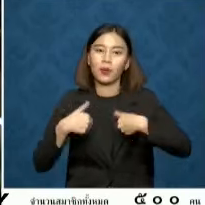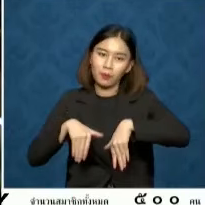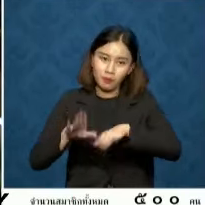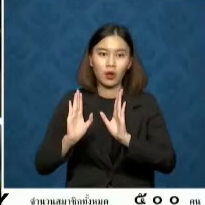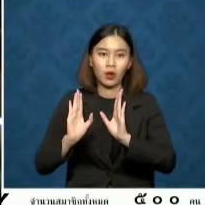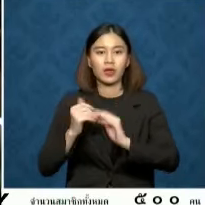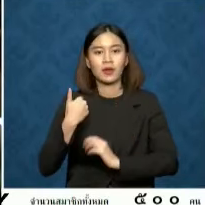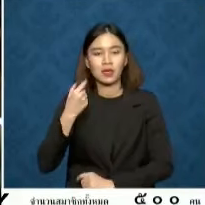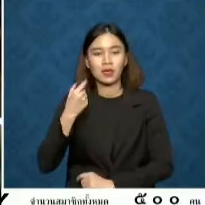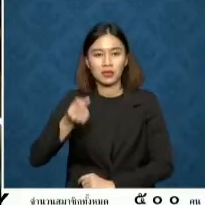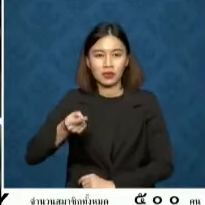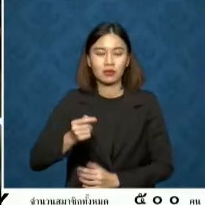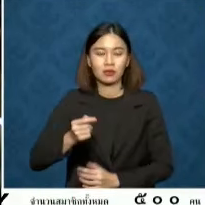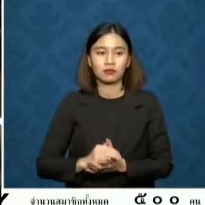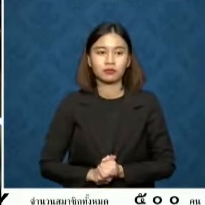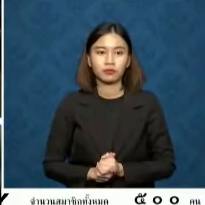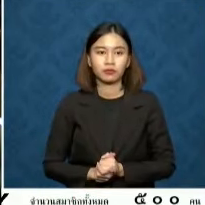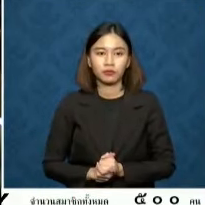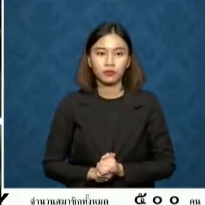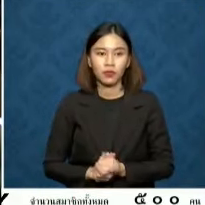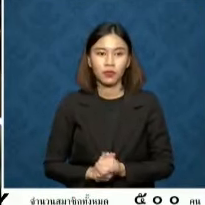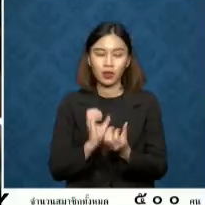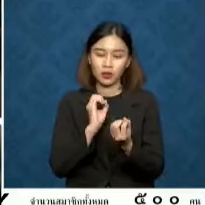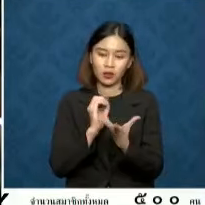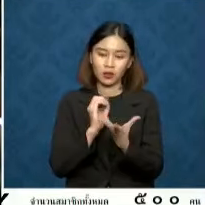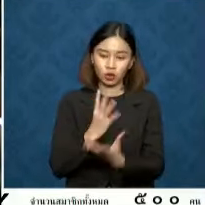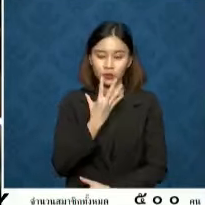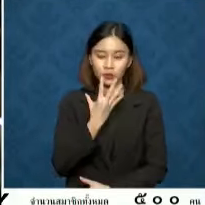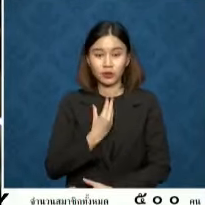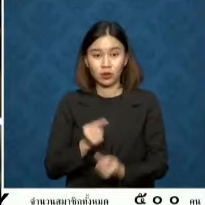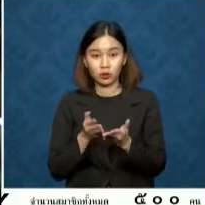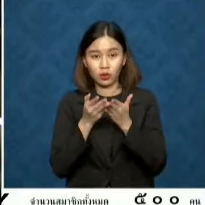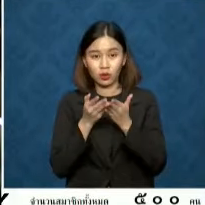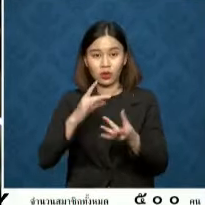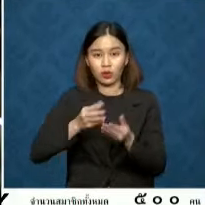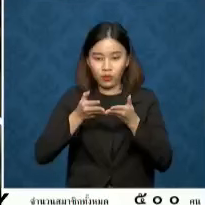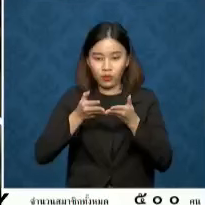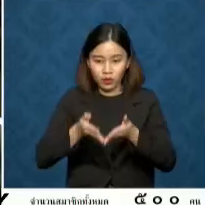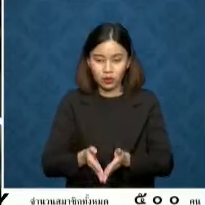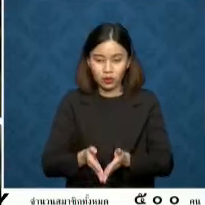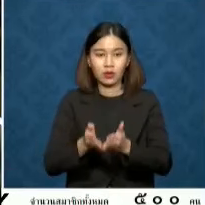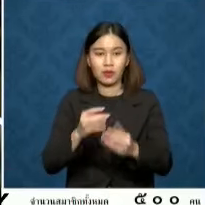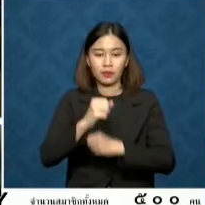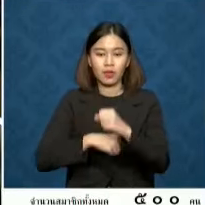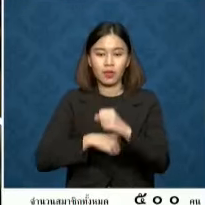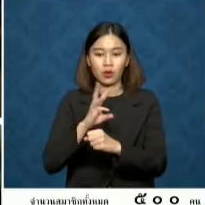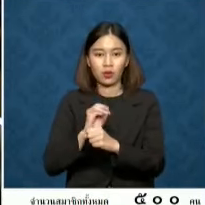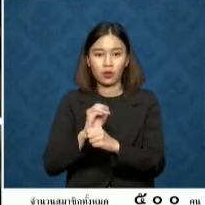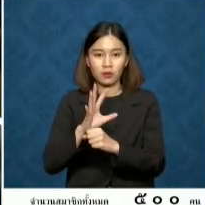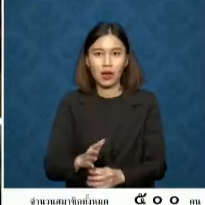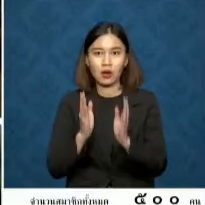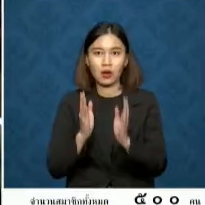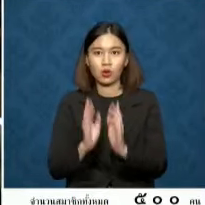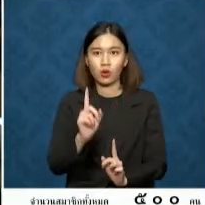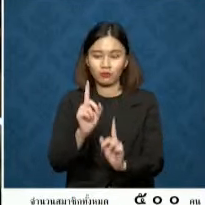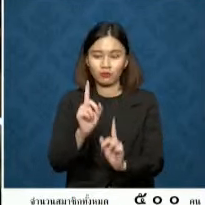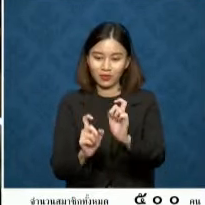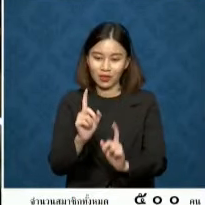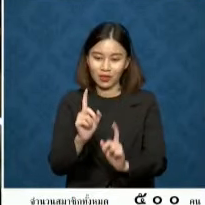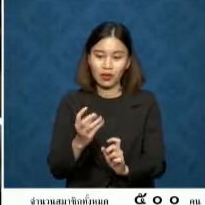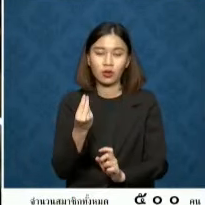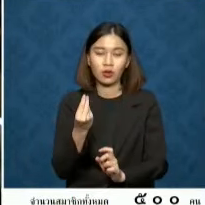นได้ท่านประธานครับโศกนาฏกรรมเรือหลวงสุโขทัยอับปางเมื่อวันที่18ธันวาคม2565คร่าชีวิตกำลังพลไปมาก